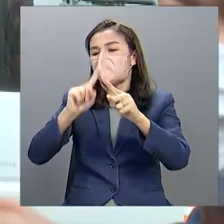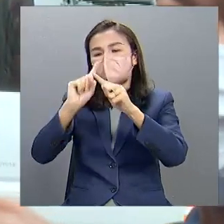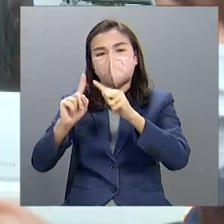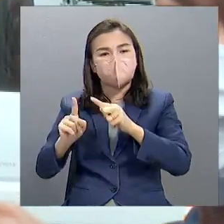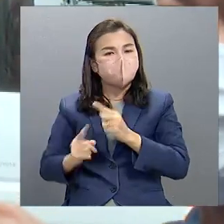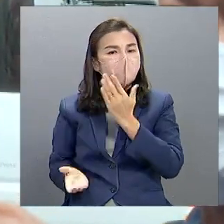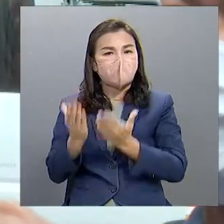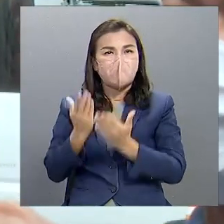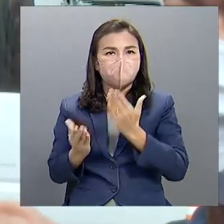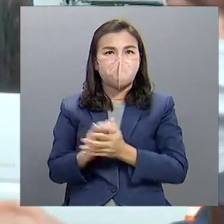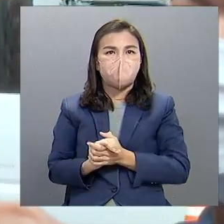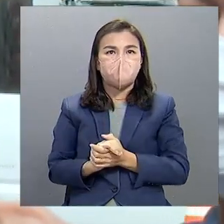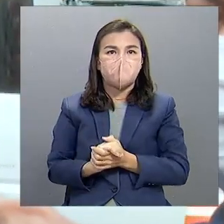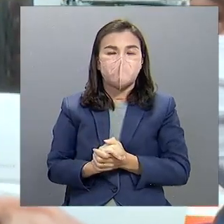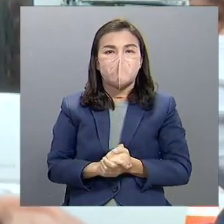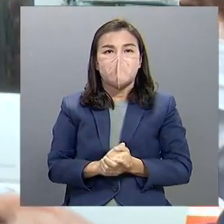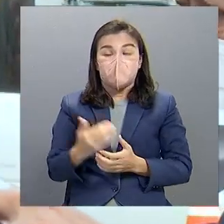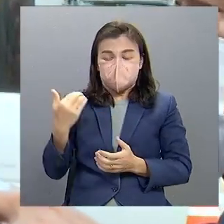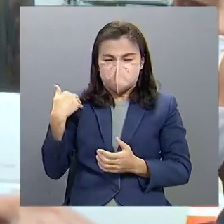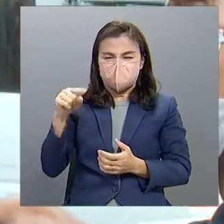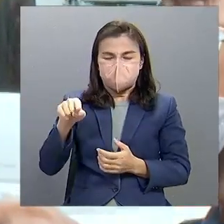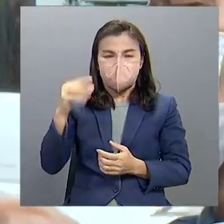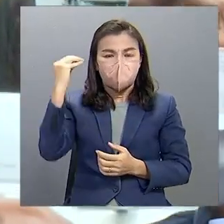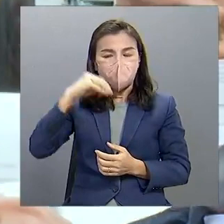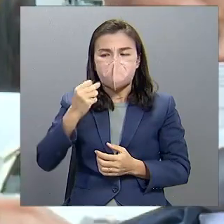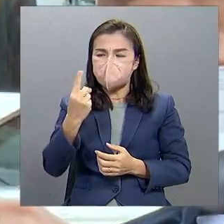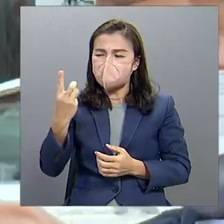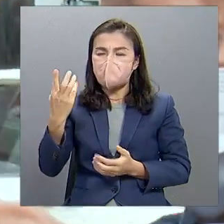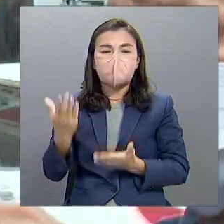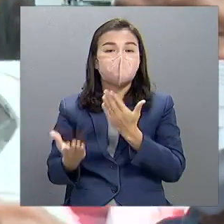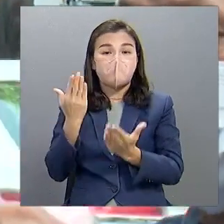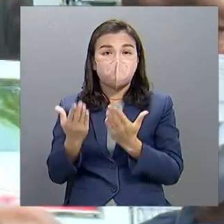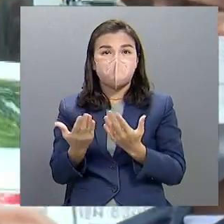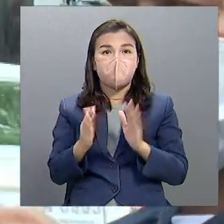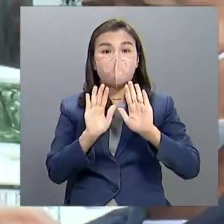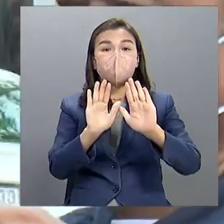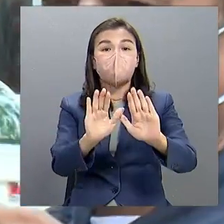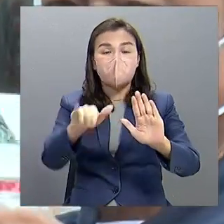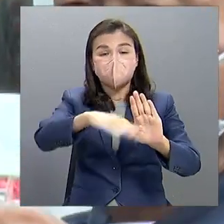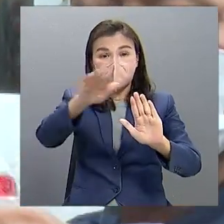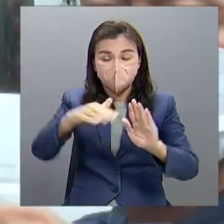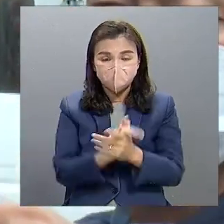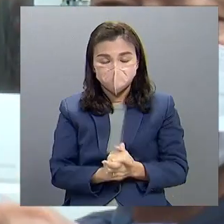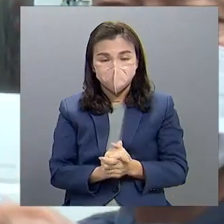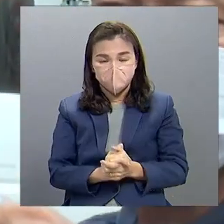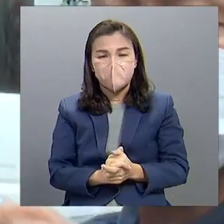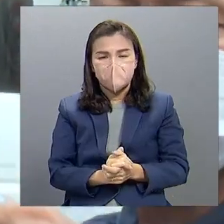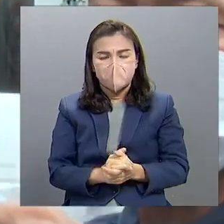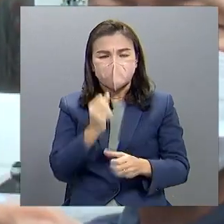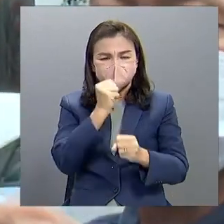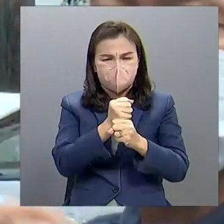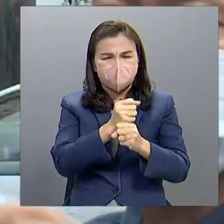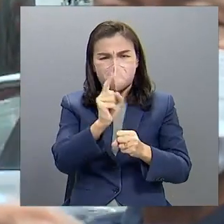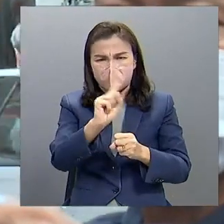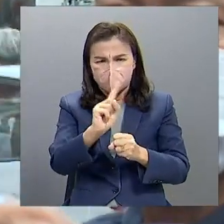ายแต่ก็ขออยากฝากท่านช่วยกันพูดคุยว่าการดำเนินการใดๆเนี่ยก็ขอให้เป็นไปตามกรอบ